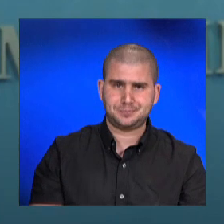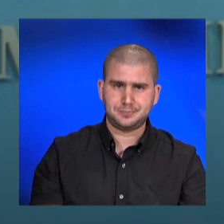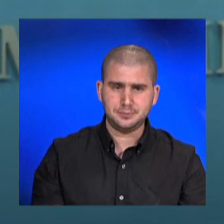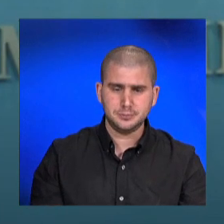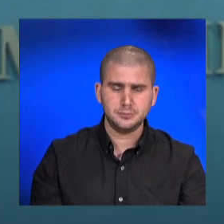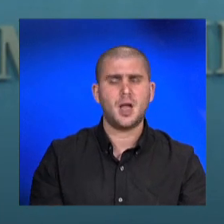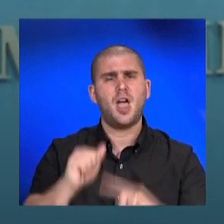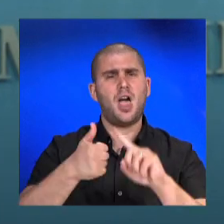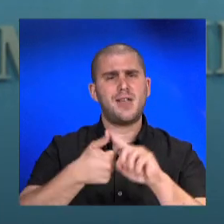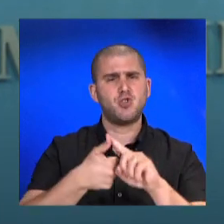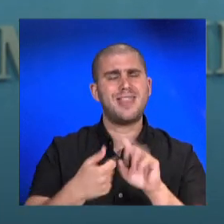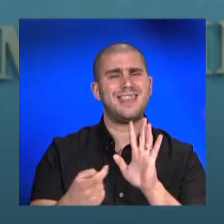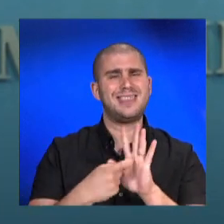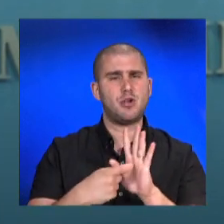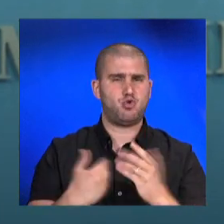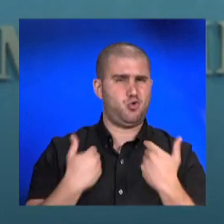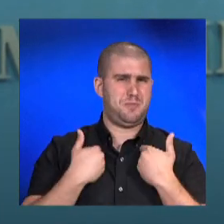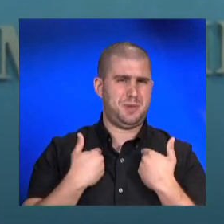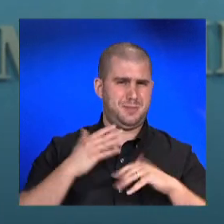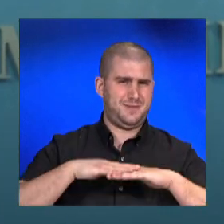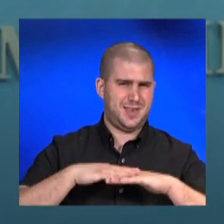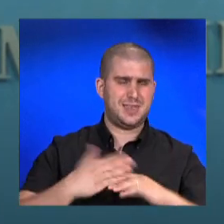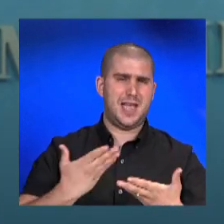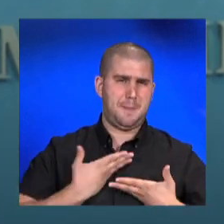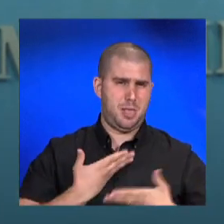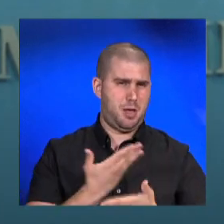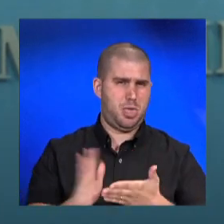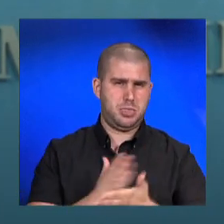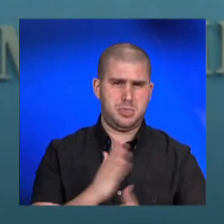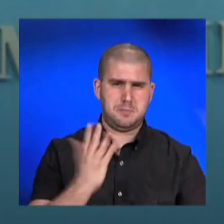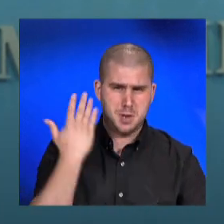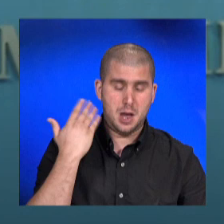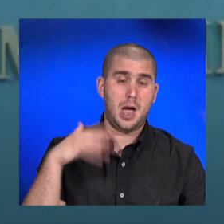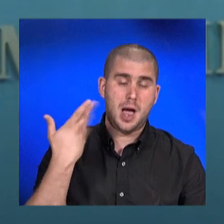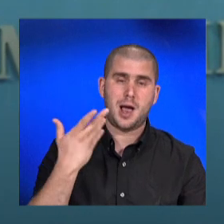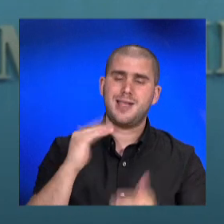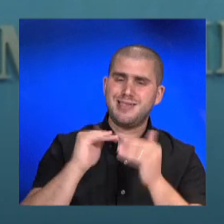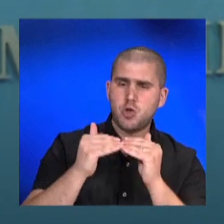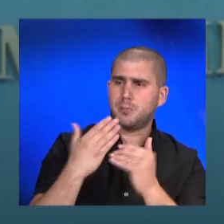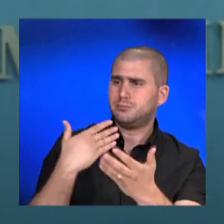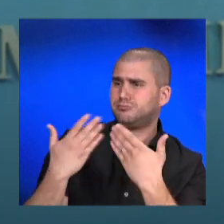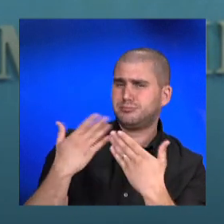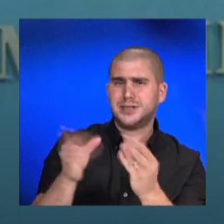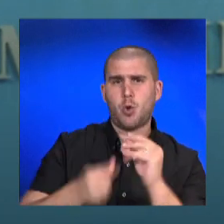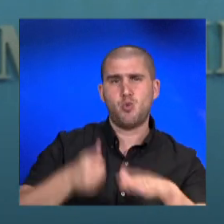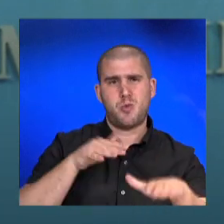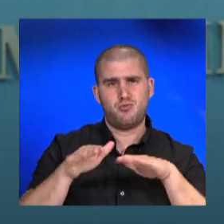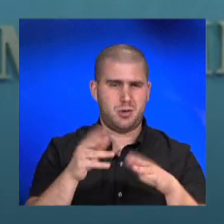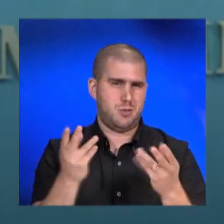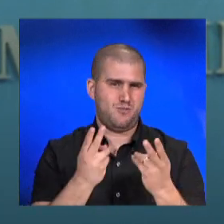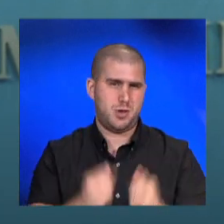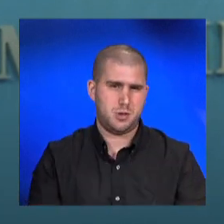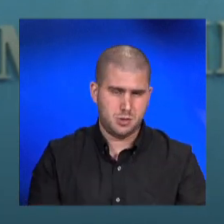שנדרשתי לקבל בו החלטה, אחרי תיאום, התייעצות עם ראש הממשלה כמובן, זה